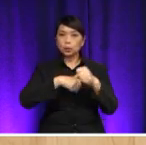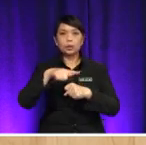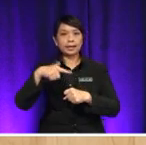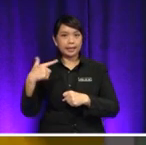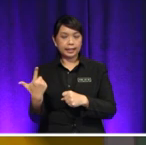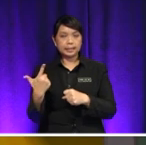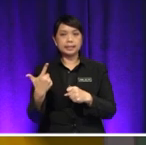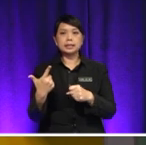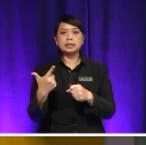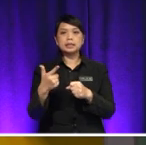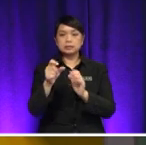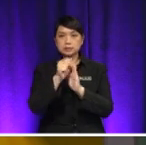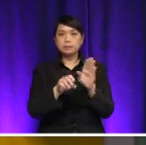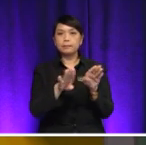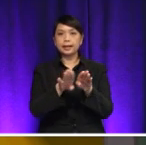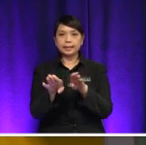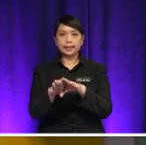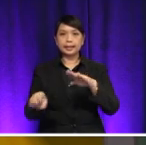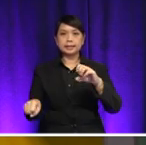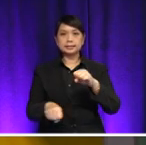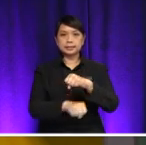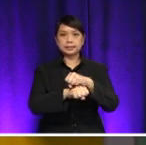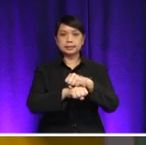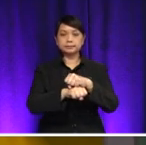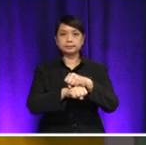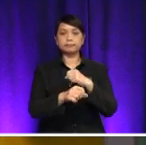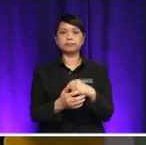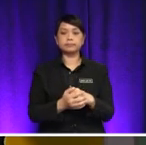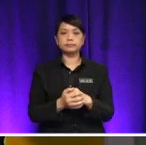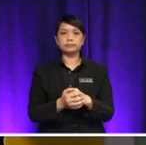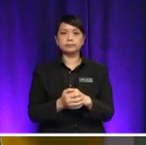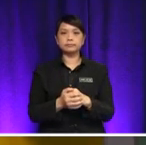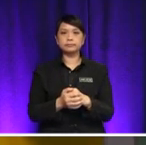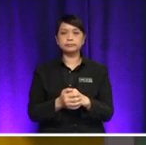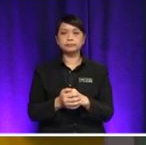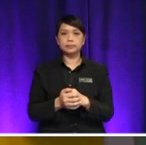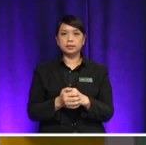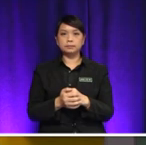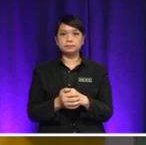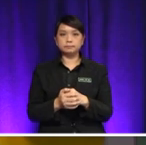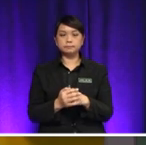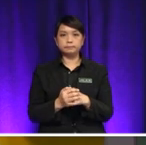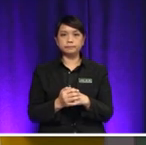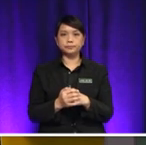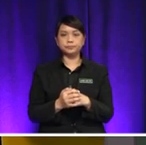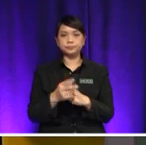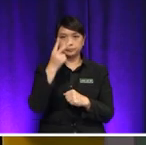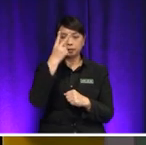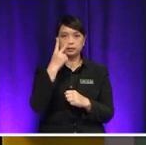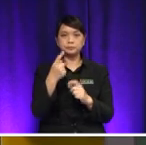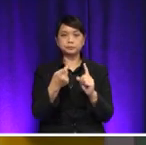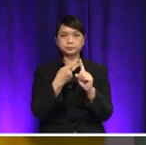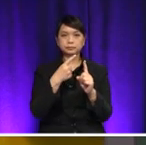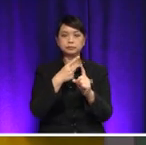asas Oke sebagai contohnya yang Irfan sebut tentang pengikut tadi daripada tahun